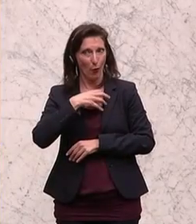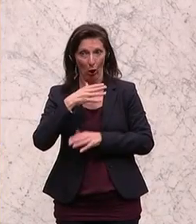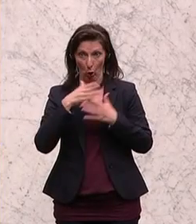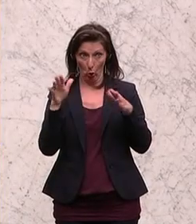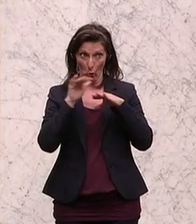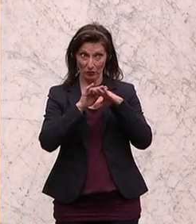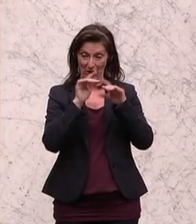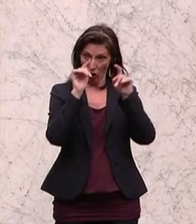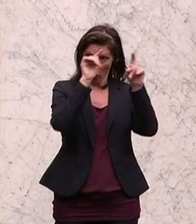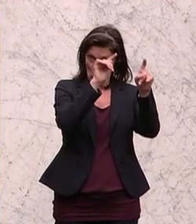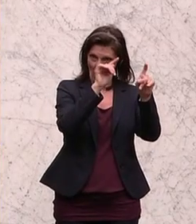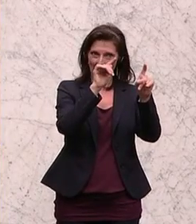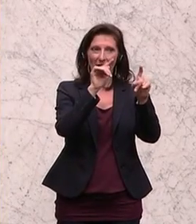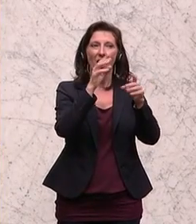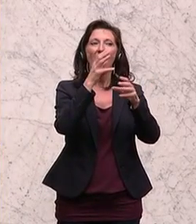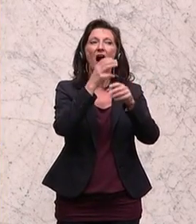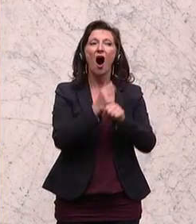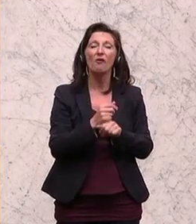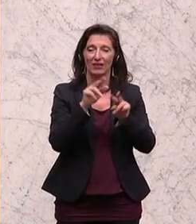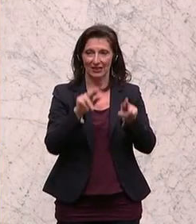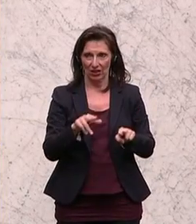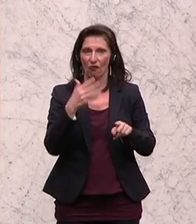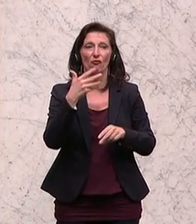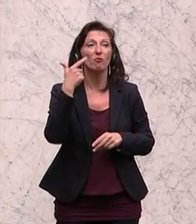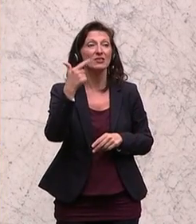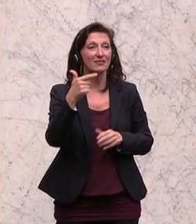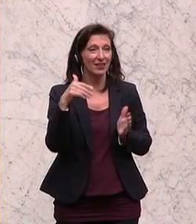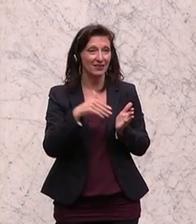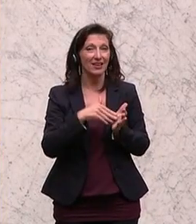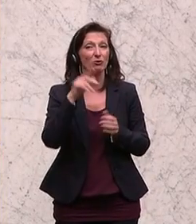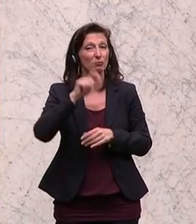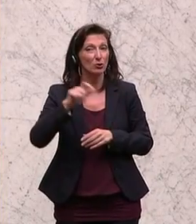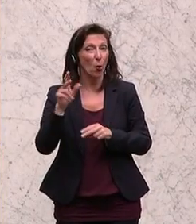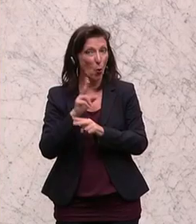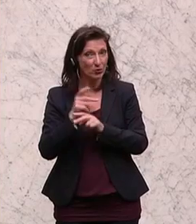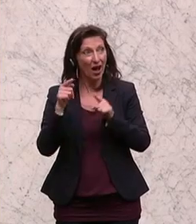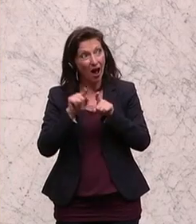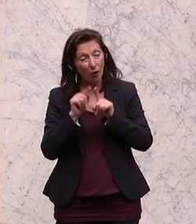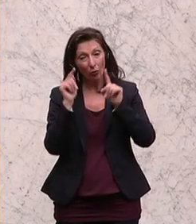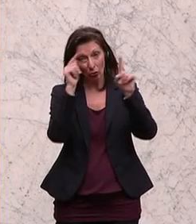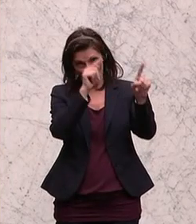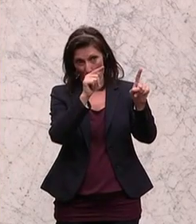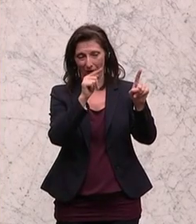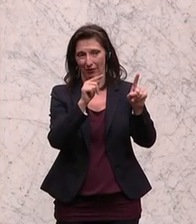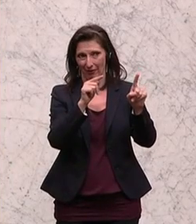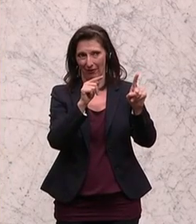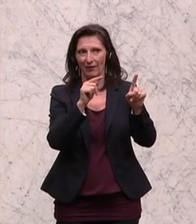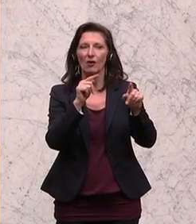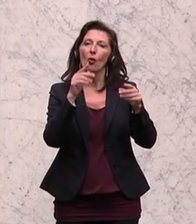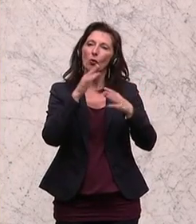darunter sind 25.000 Österreicher und Österreicherinnen und auch der zahlreichen Briten in der